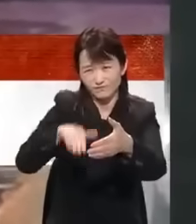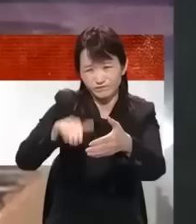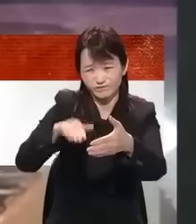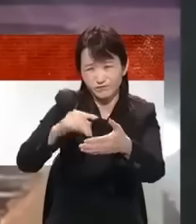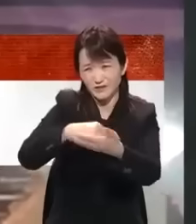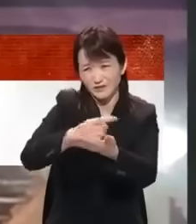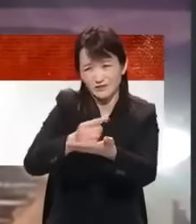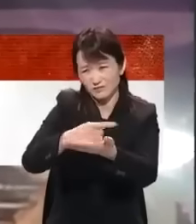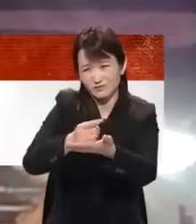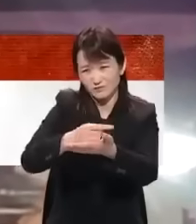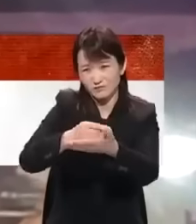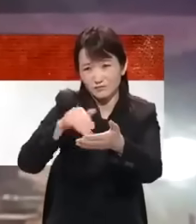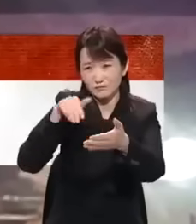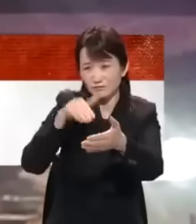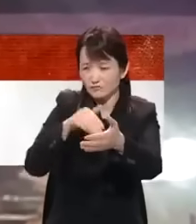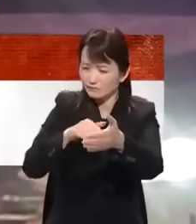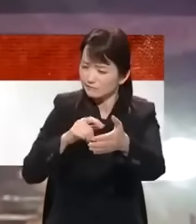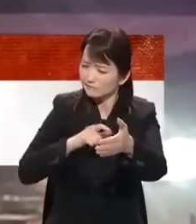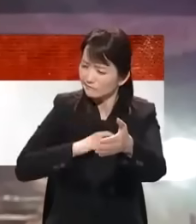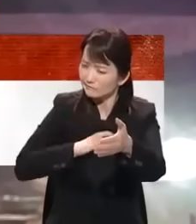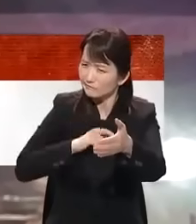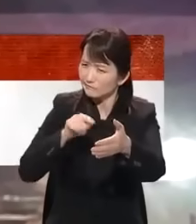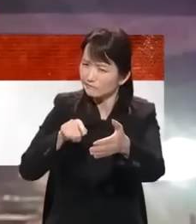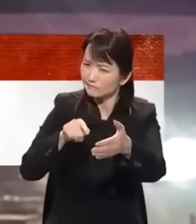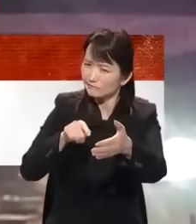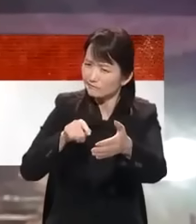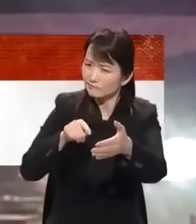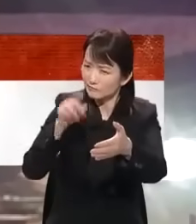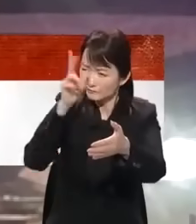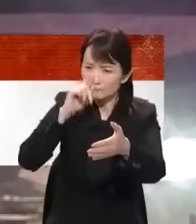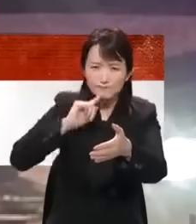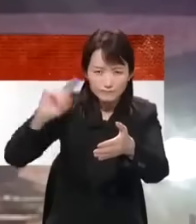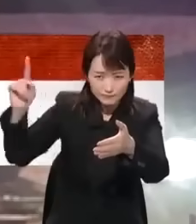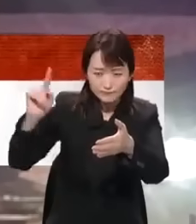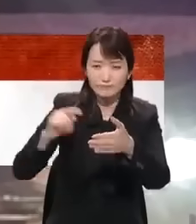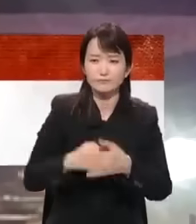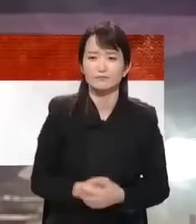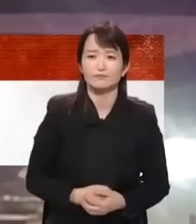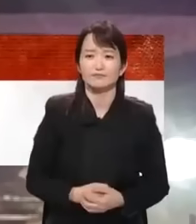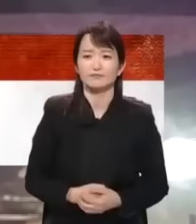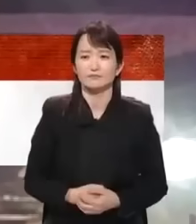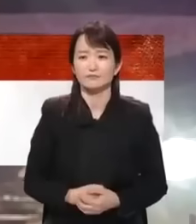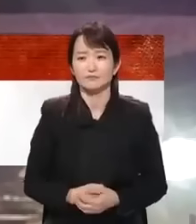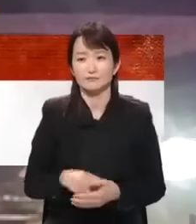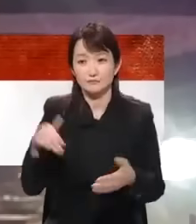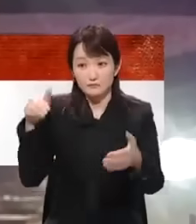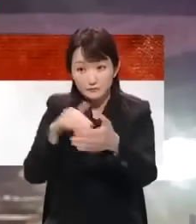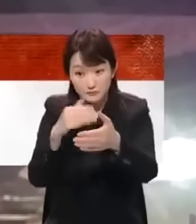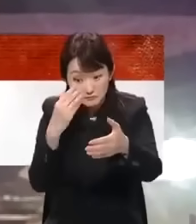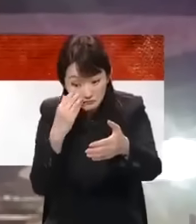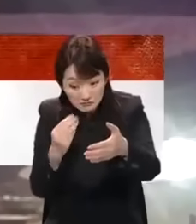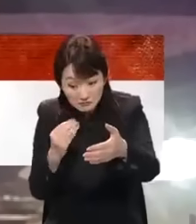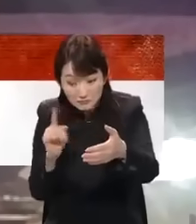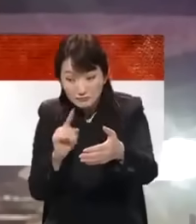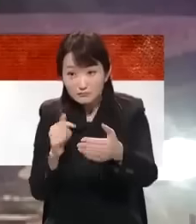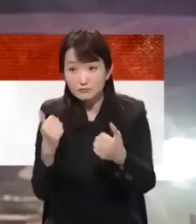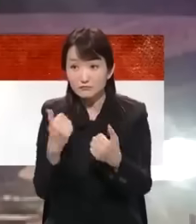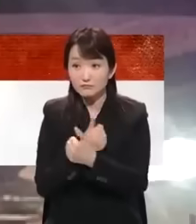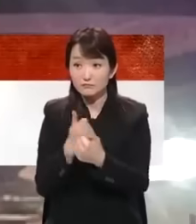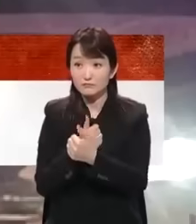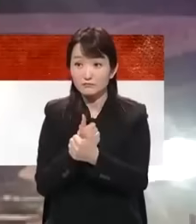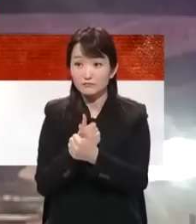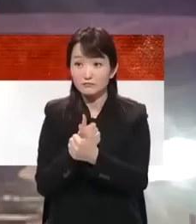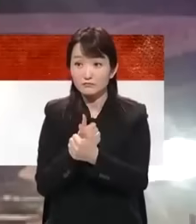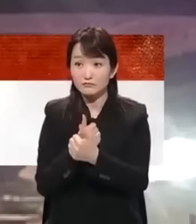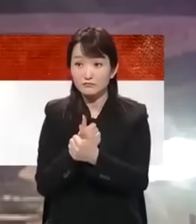보려고 그렇게 있길래 뭔가 수상하다 싶어 가지고 바로 경사를 제가 신고를 했어요 이렇게 좀 보고 있었는데 또 어떤 아저씨분이